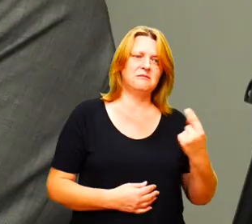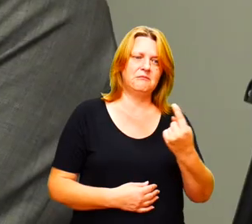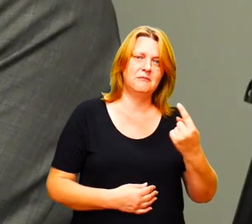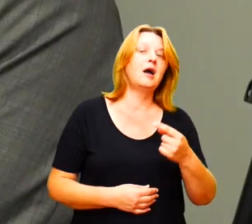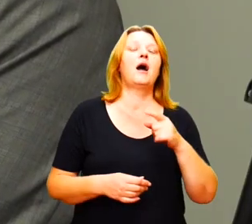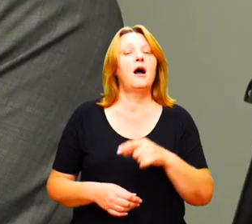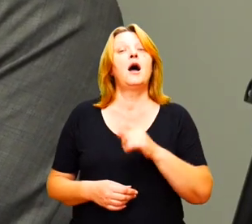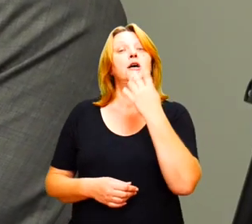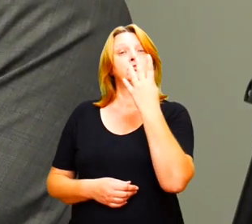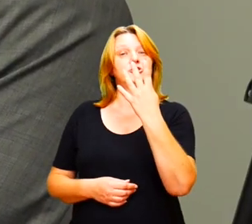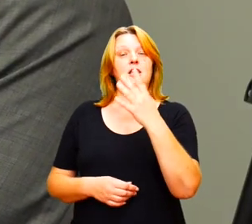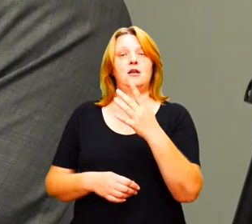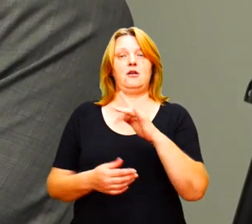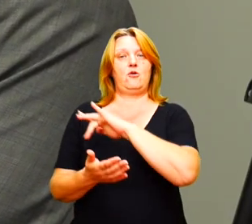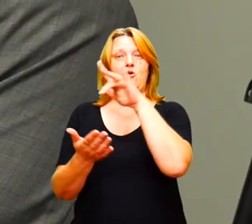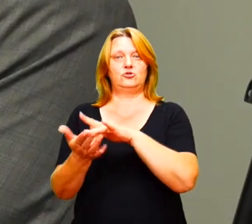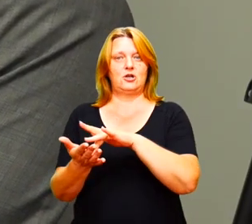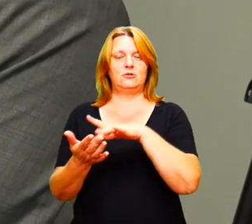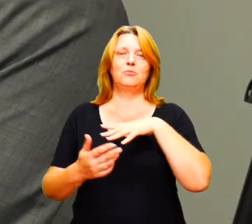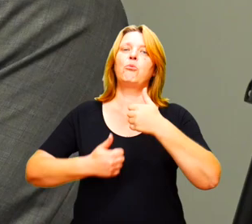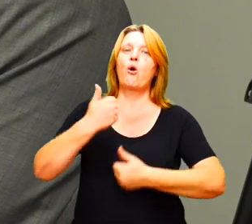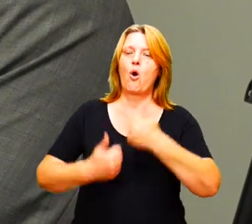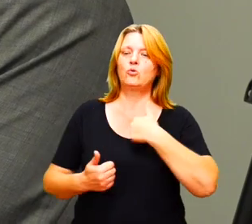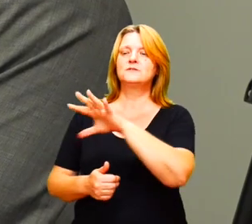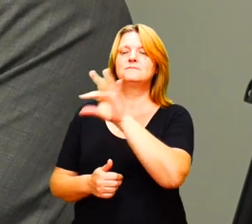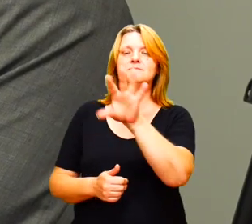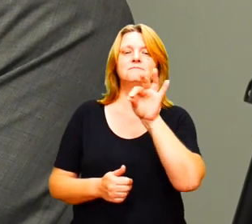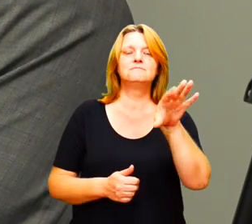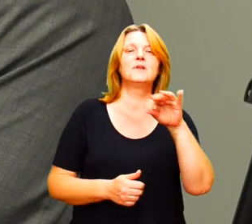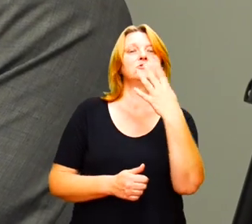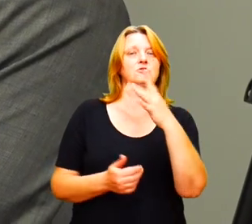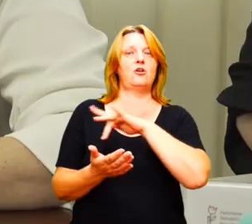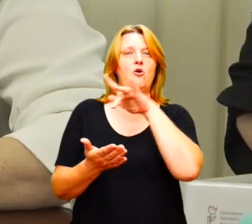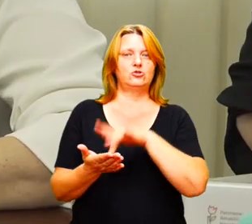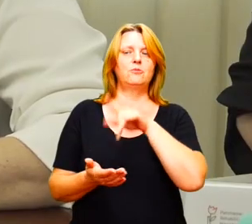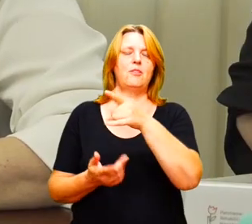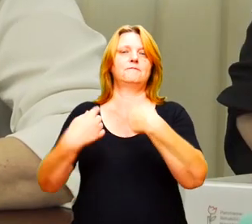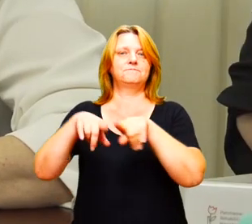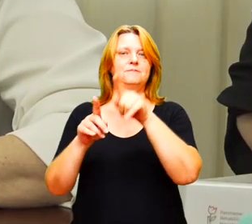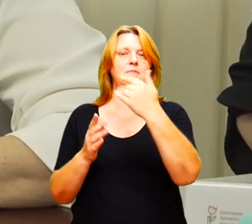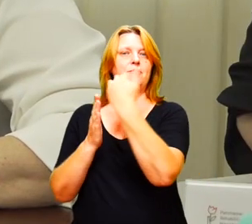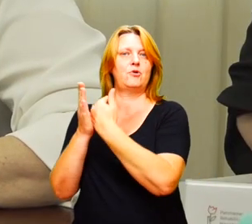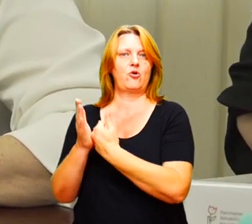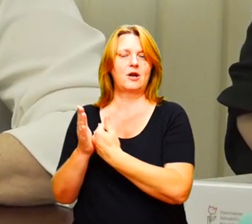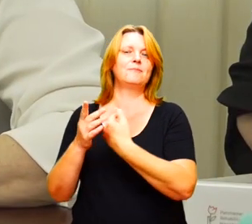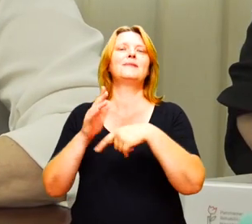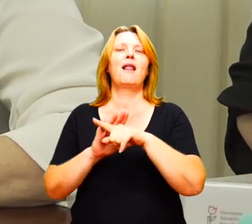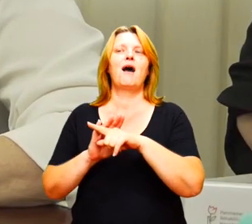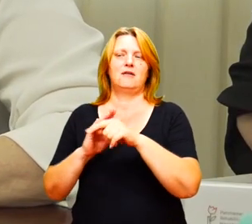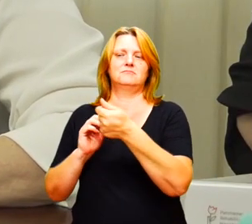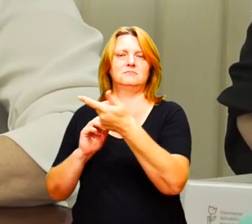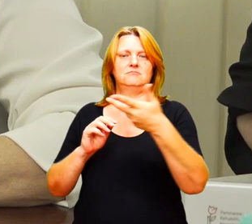wieloma problemami. Cztery ośrodki w drodze konkursu wyodrębniliśmy, które będą realizowały ten